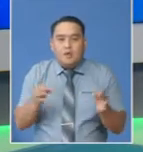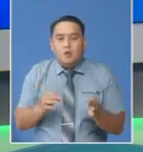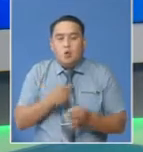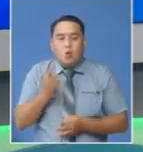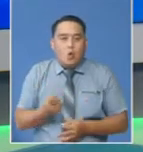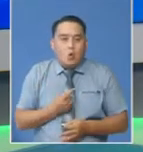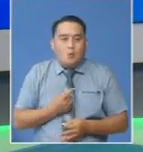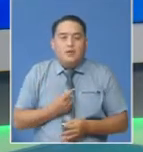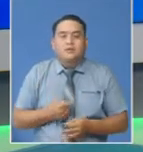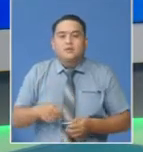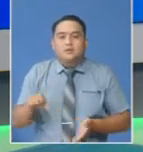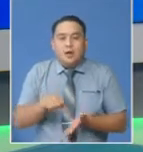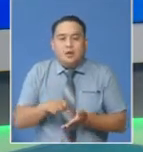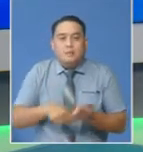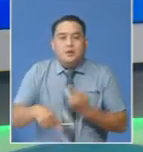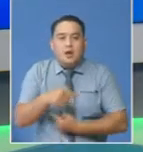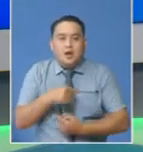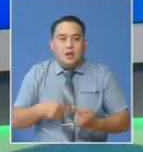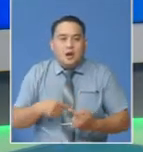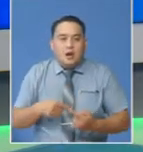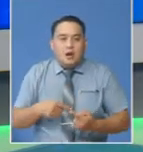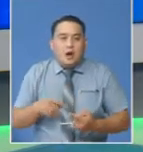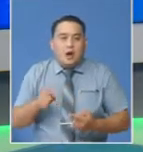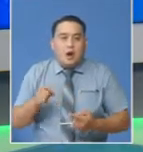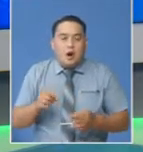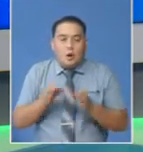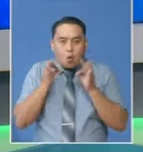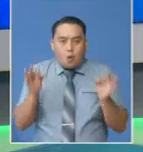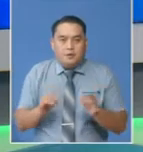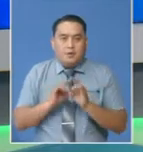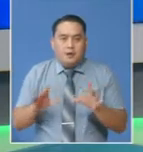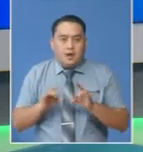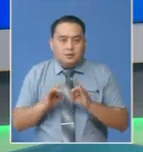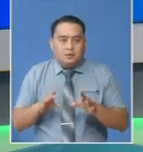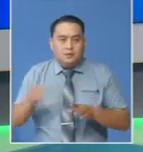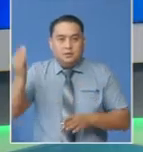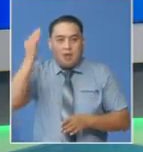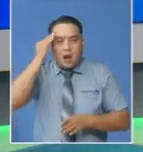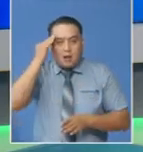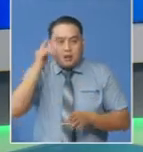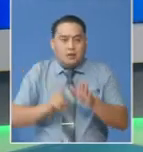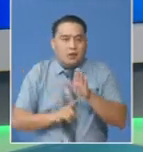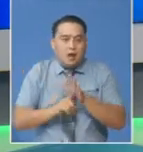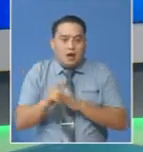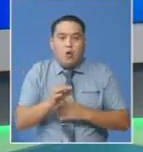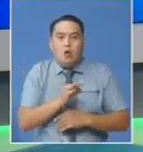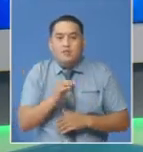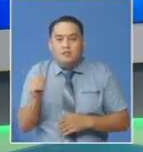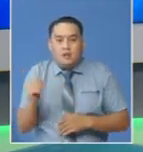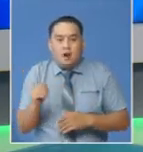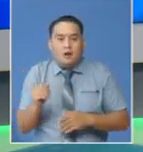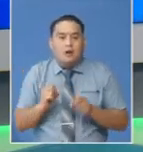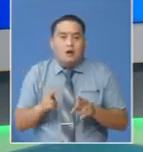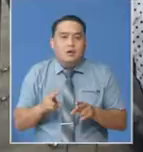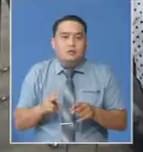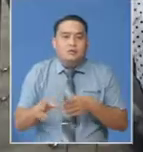задумке организаторов, состоявшиеся предприниматели должны поделиться своим опытом и знаниями с начинающими. Официально это звучит